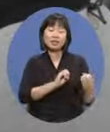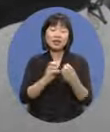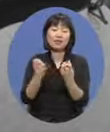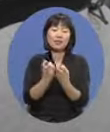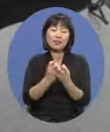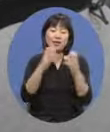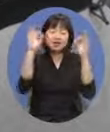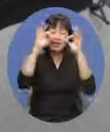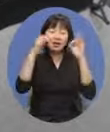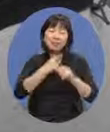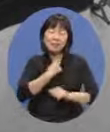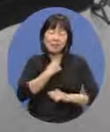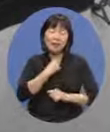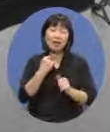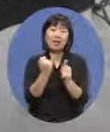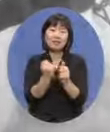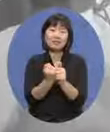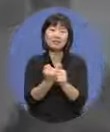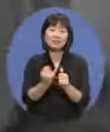방법을 찾고 싶었던 부부,